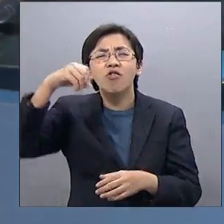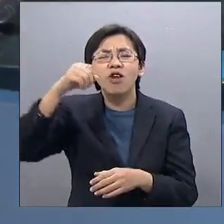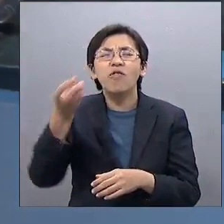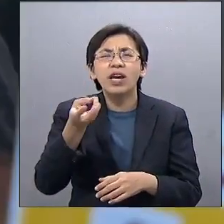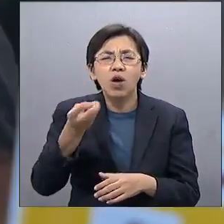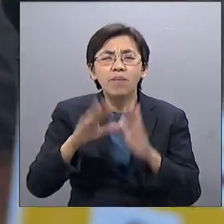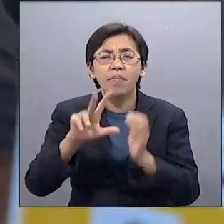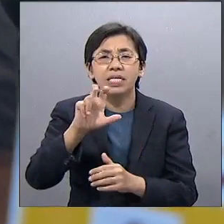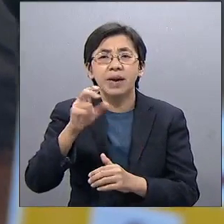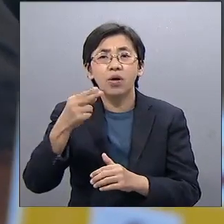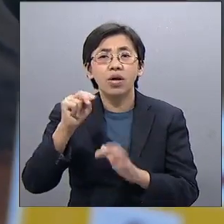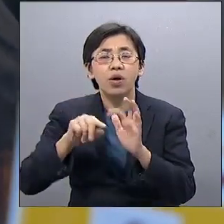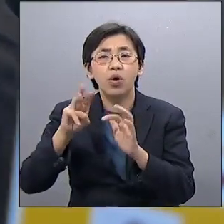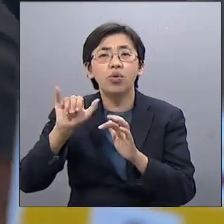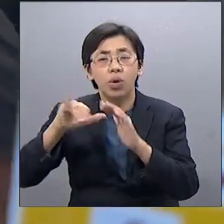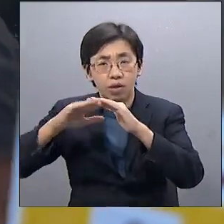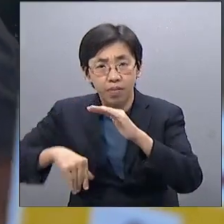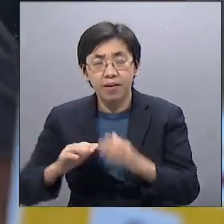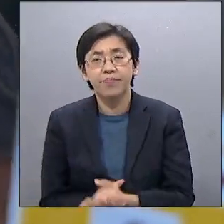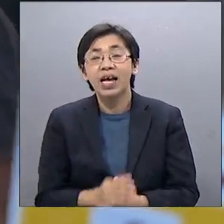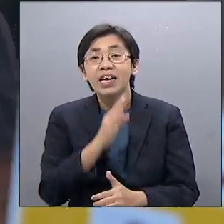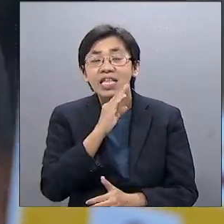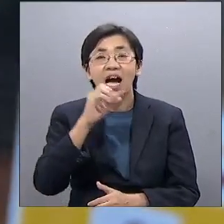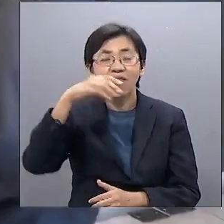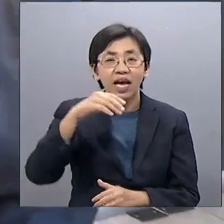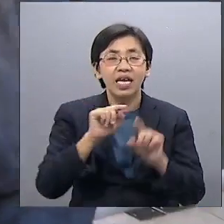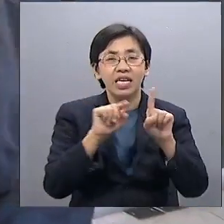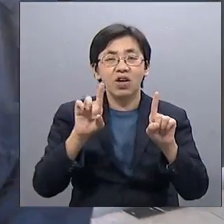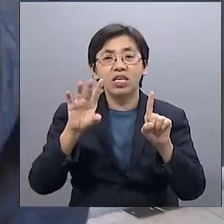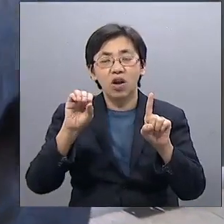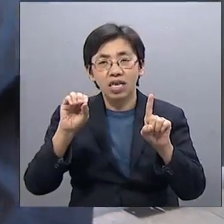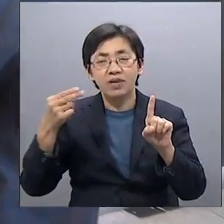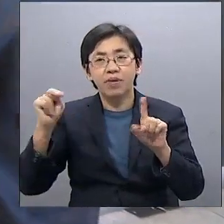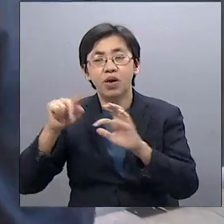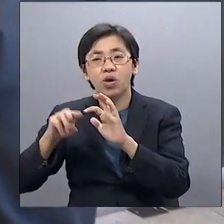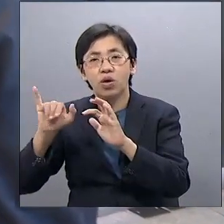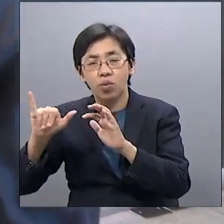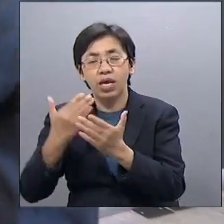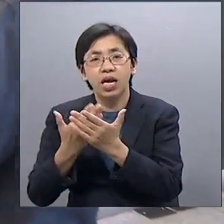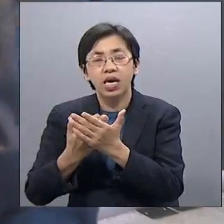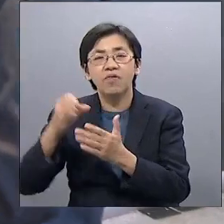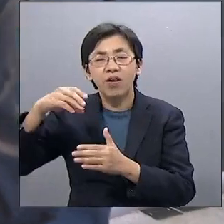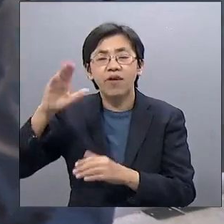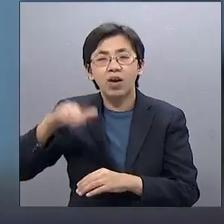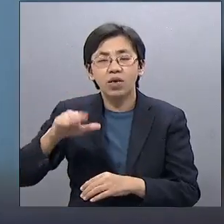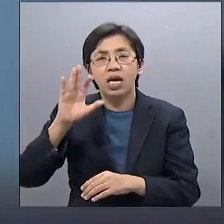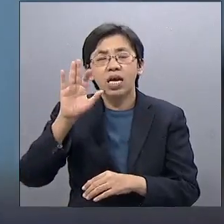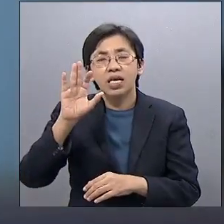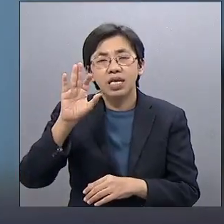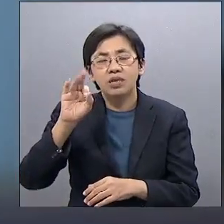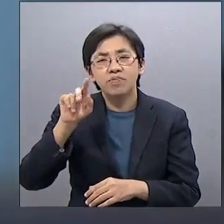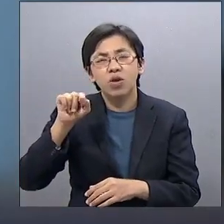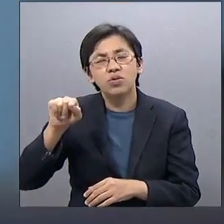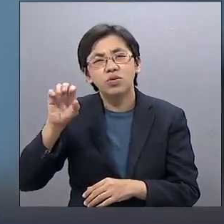300หน่วยต่อเดือนหากใช้ไฟ 1-150หน่วยส่วนลดค่าไฟฟ้า 92.4สตางค์ต่อ